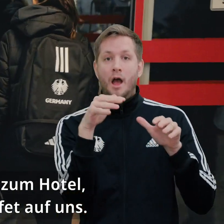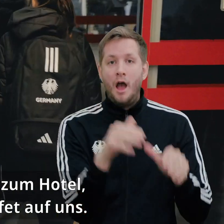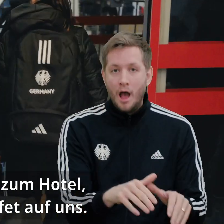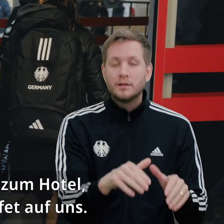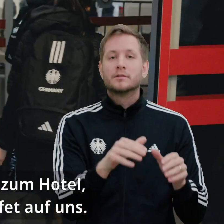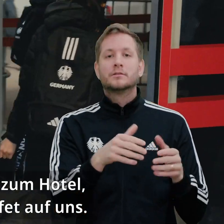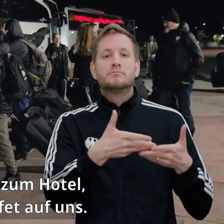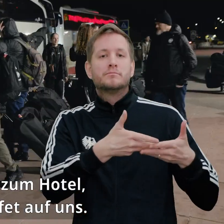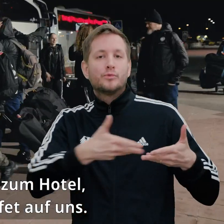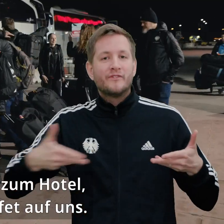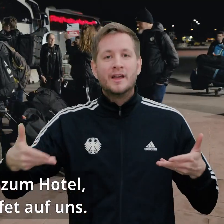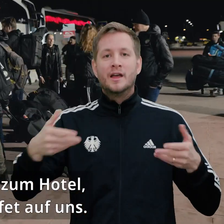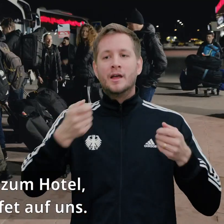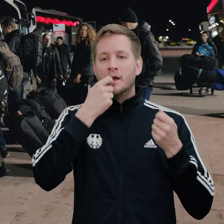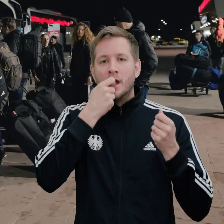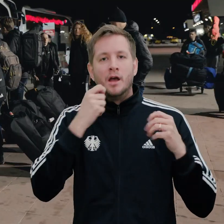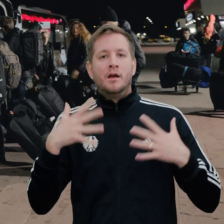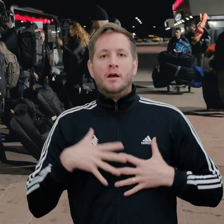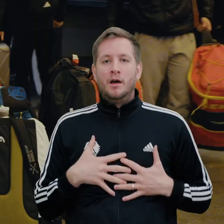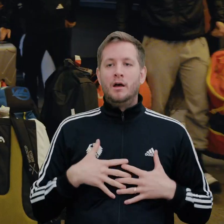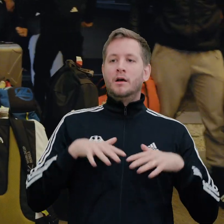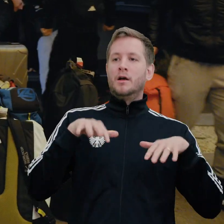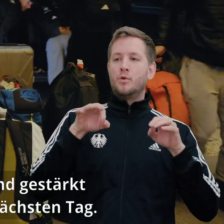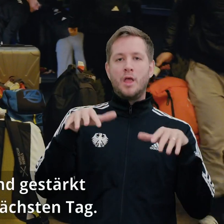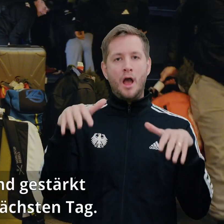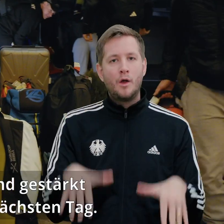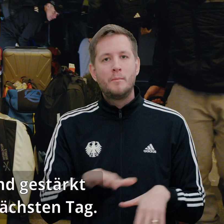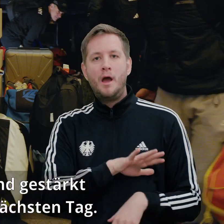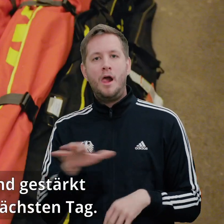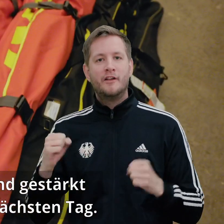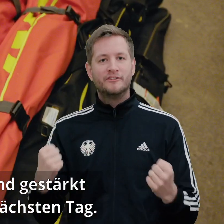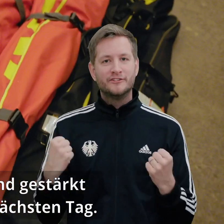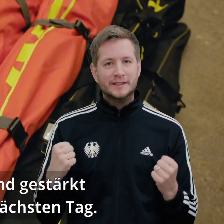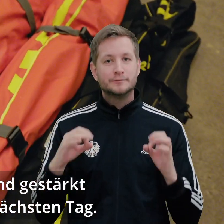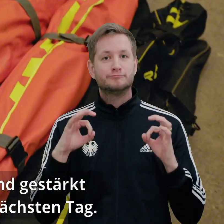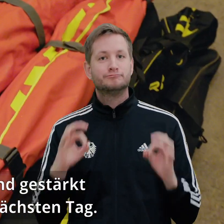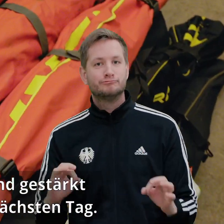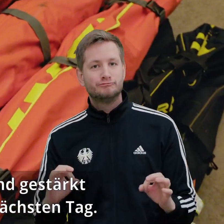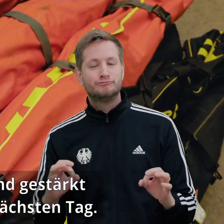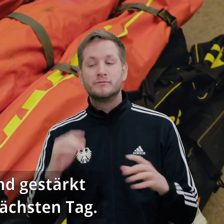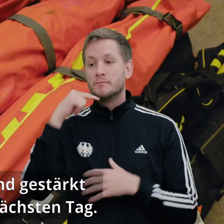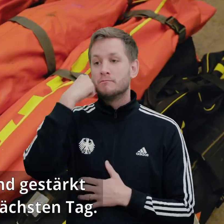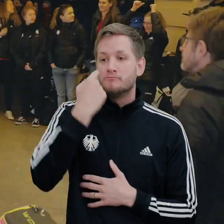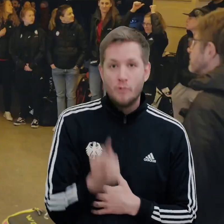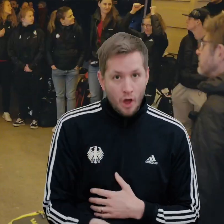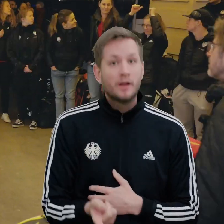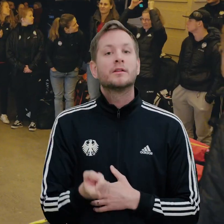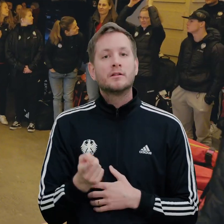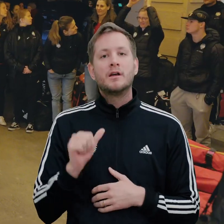Hotel. Dort wartete ein Buffet auf uns. Gut angekommen und gestärkt starteten wir in den nächsten